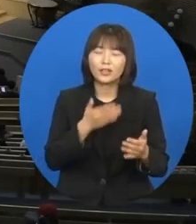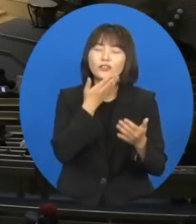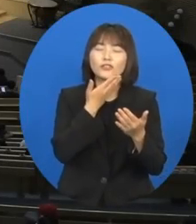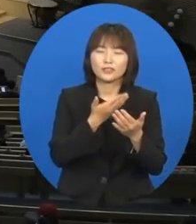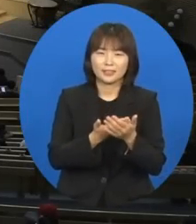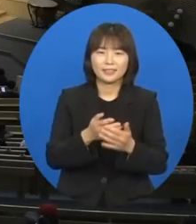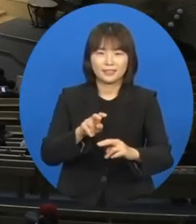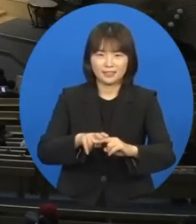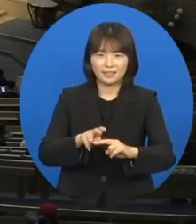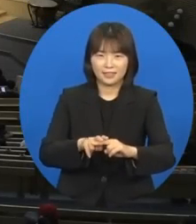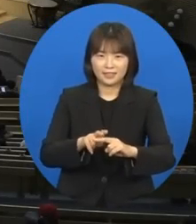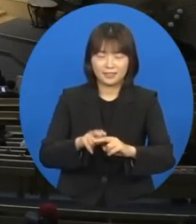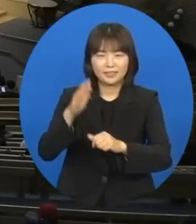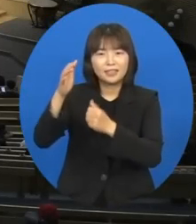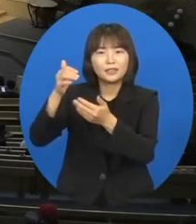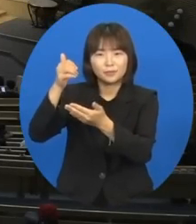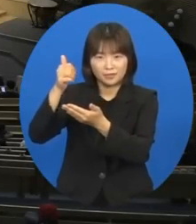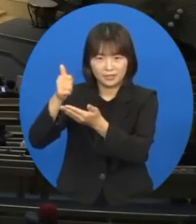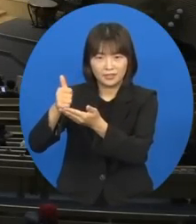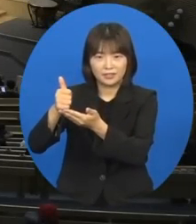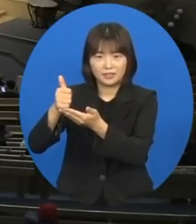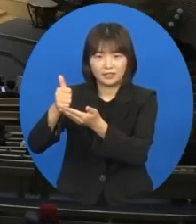자리에 하나님께서